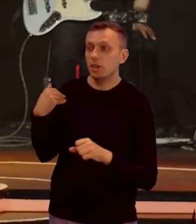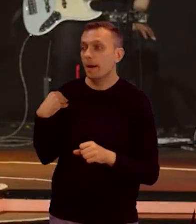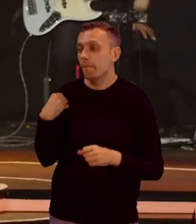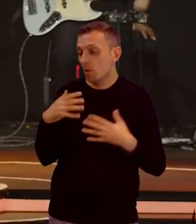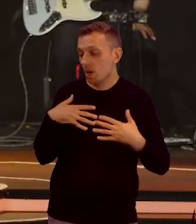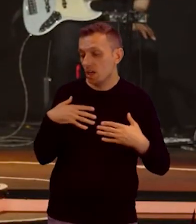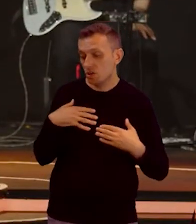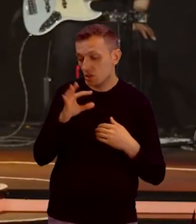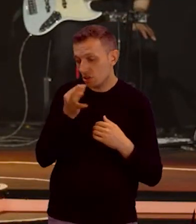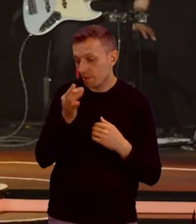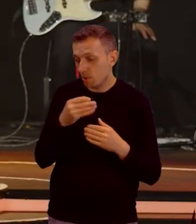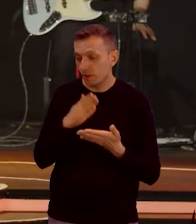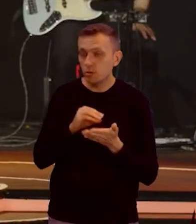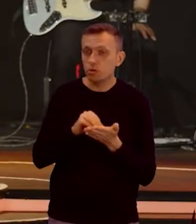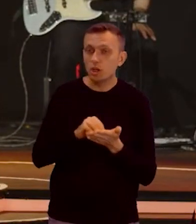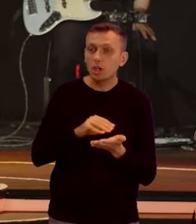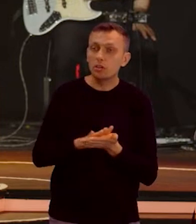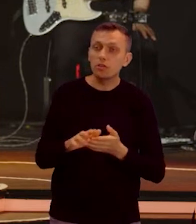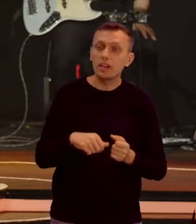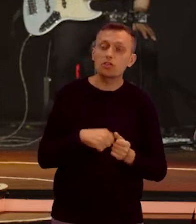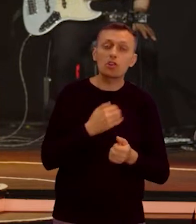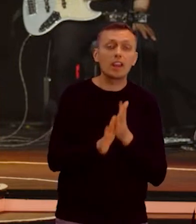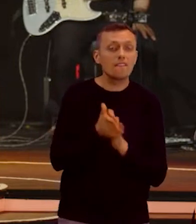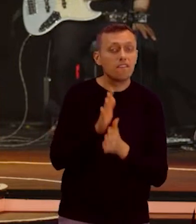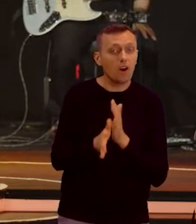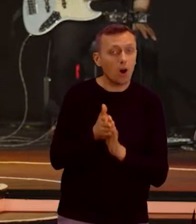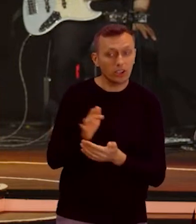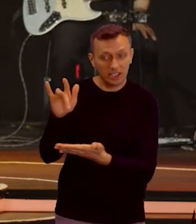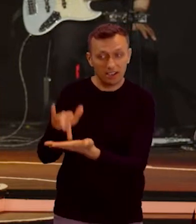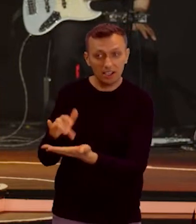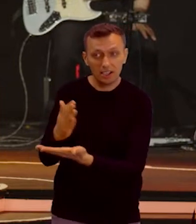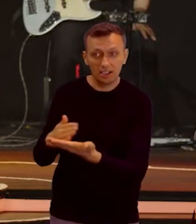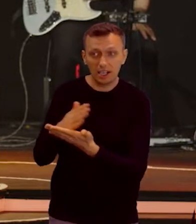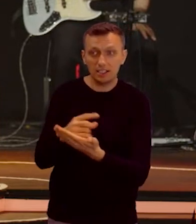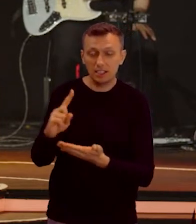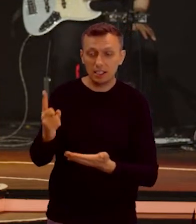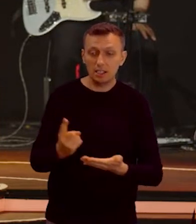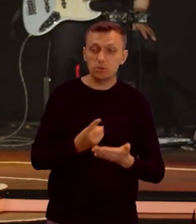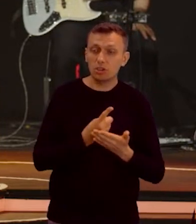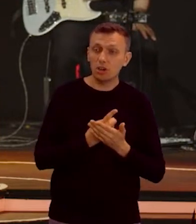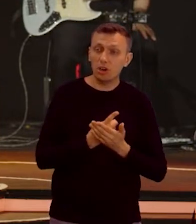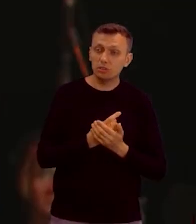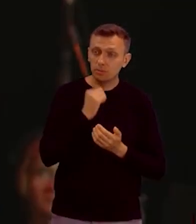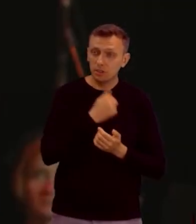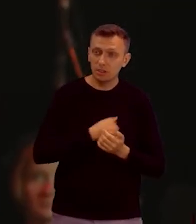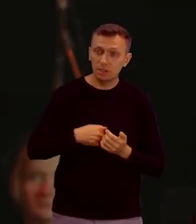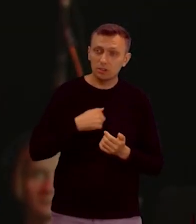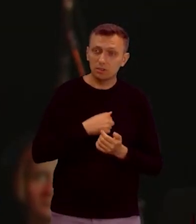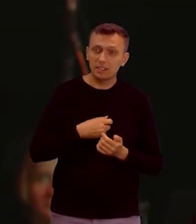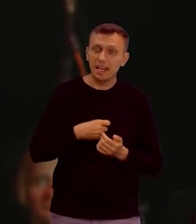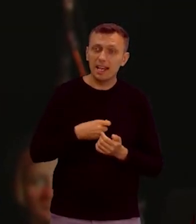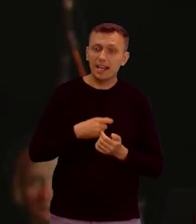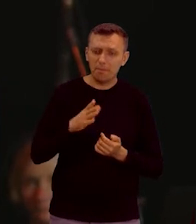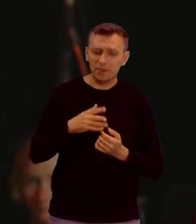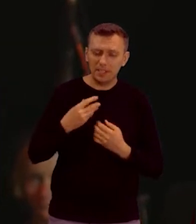one tutaj przychodzą skulone. My rozmawiamy, wychodzą wyprostowane. Bo zyskują godność.